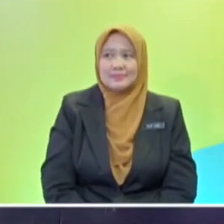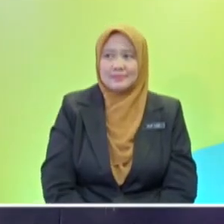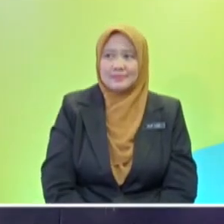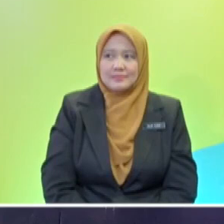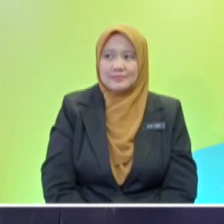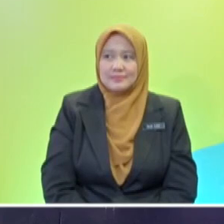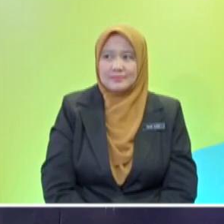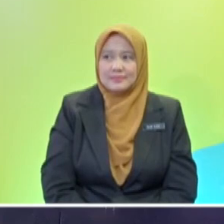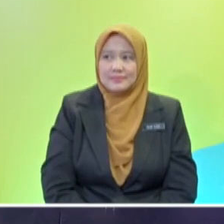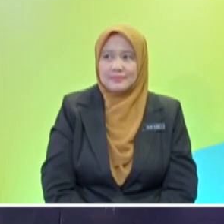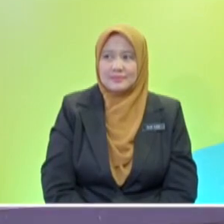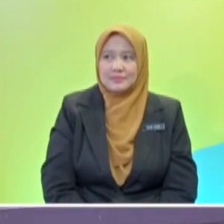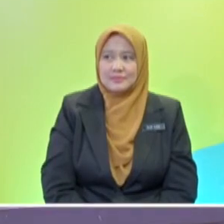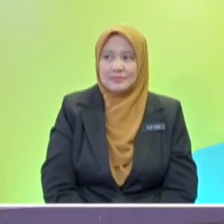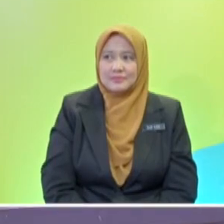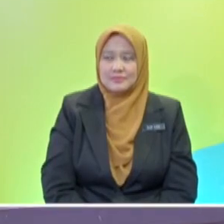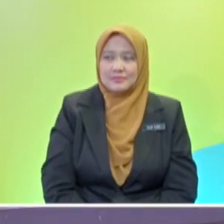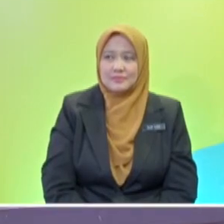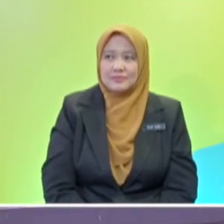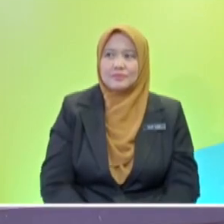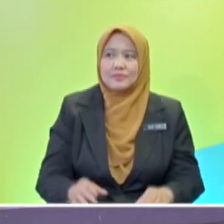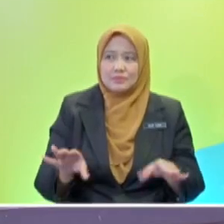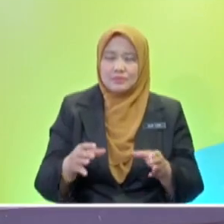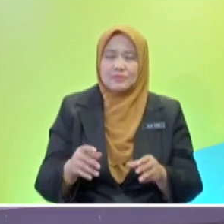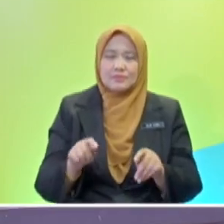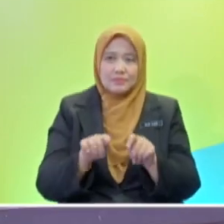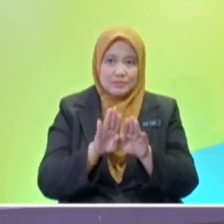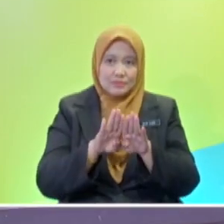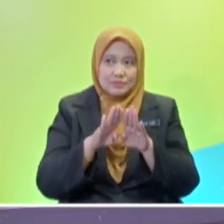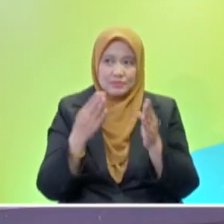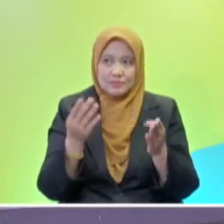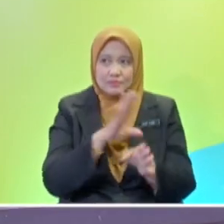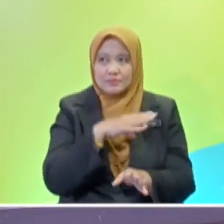mesen kayak gue terbuka Oke kita tampak dari sini ya oke